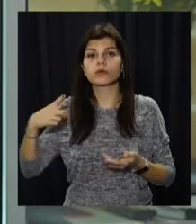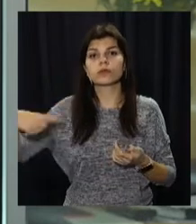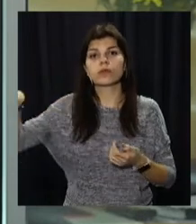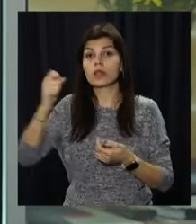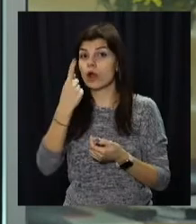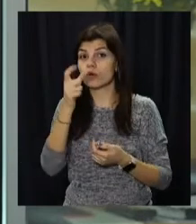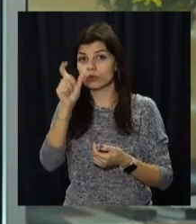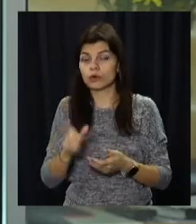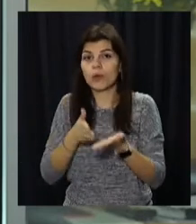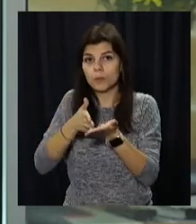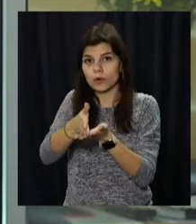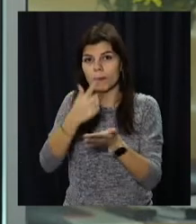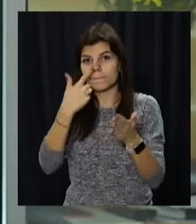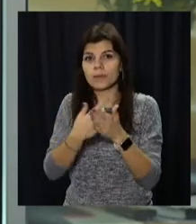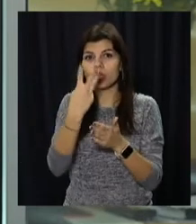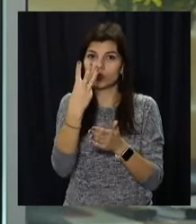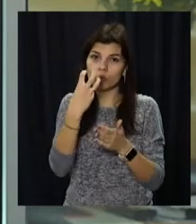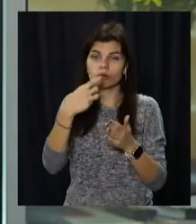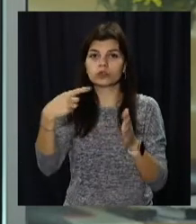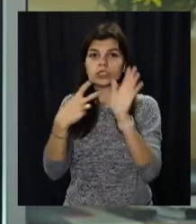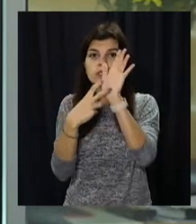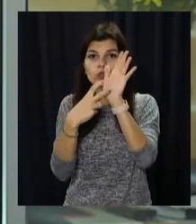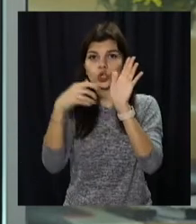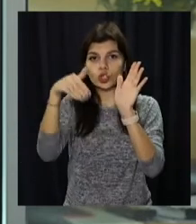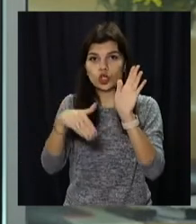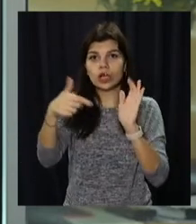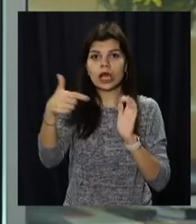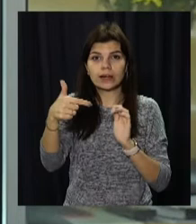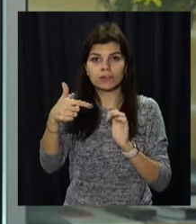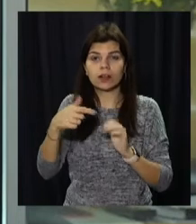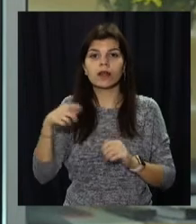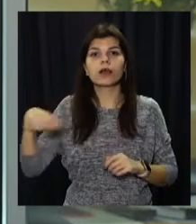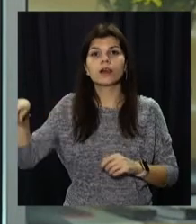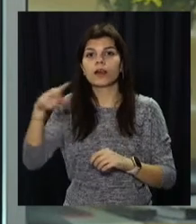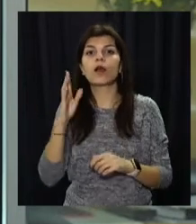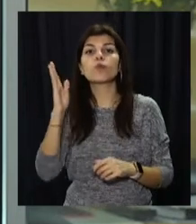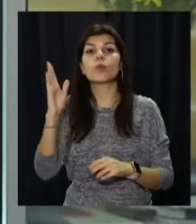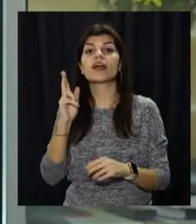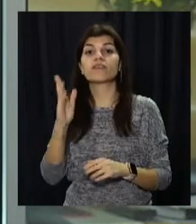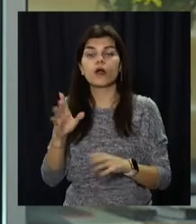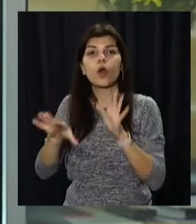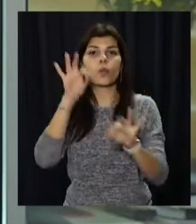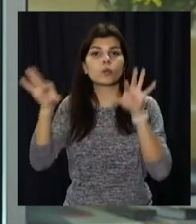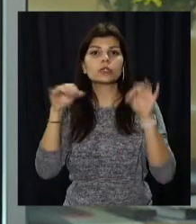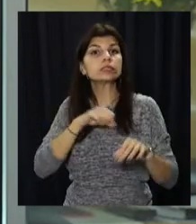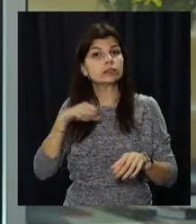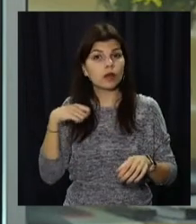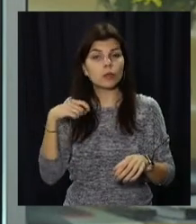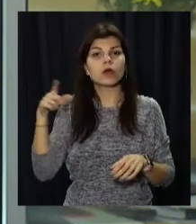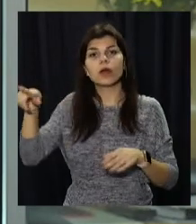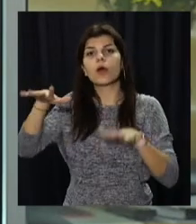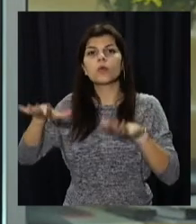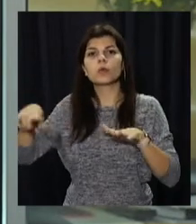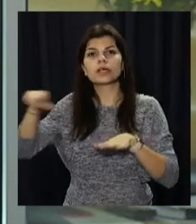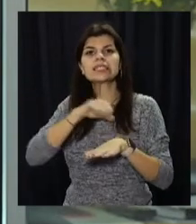одну людину спрямовується від майже 300 до 700 тисяч гривень. Кандидат майбутню квартиру обирає сам. Органи ж